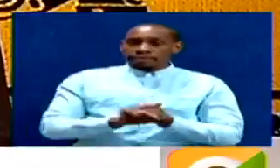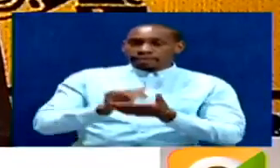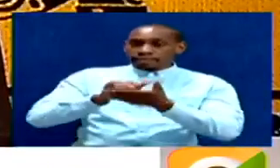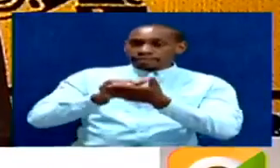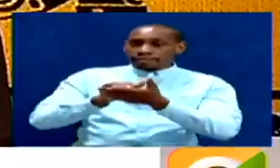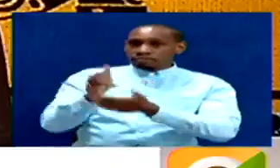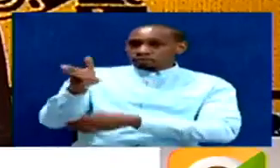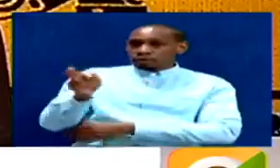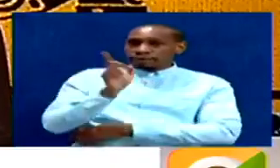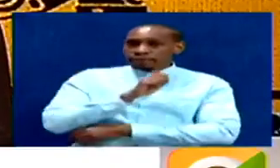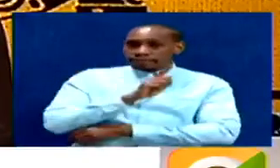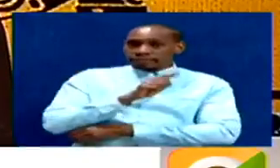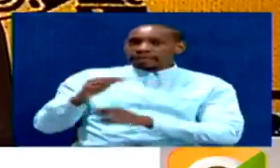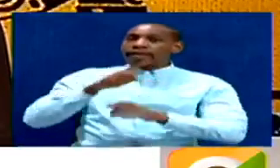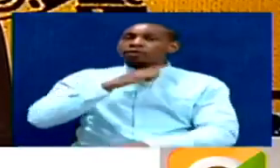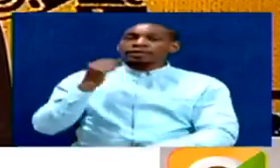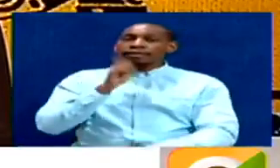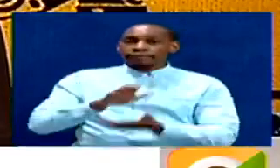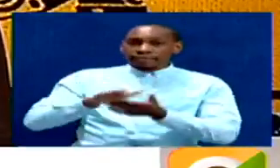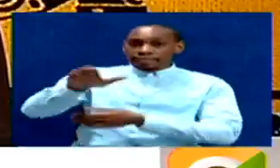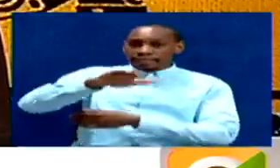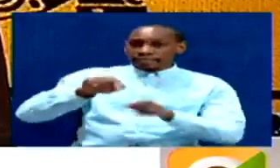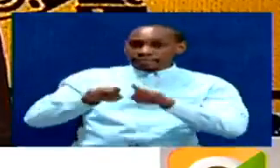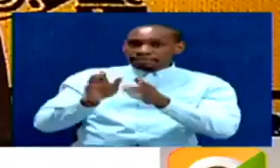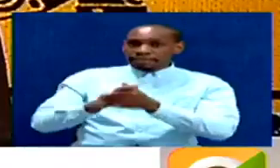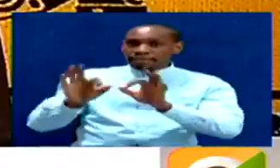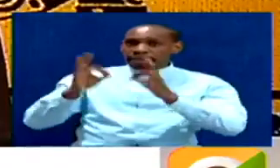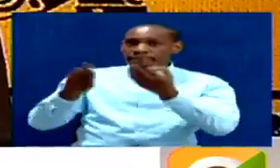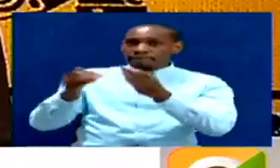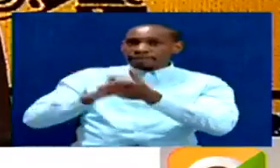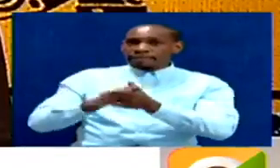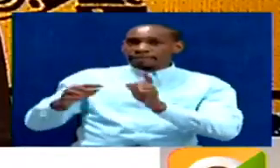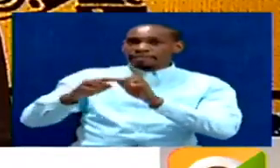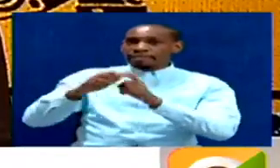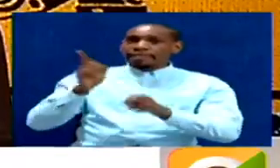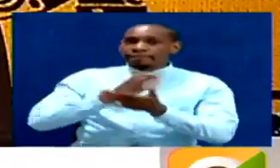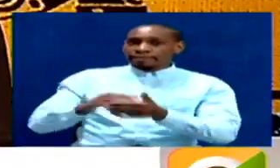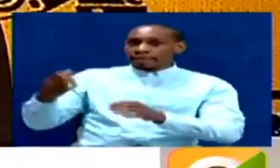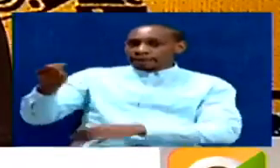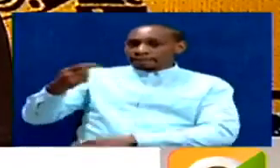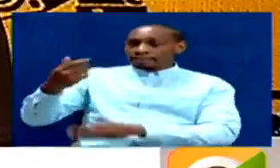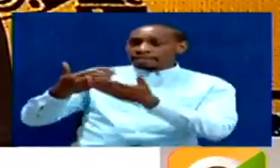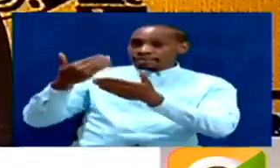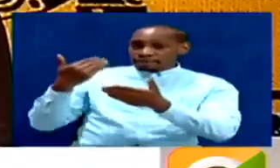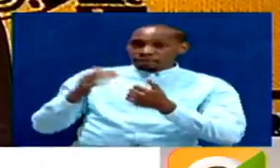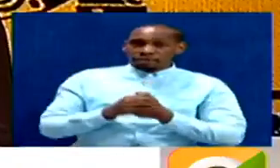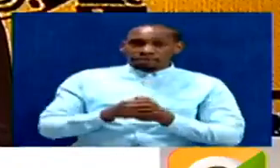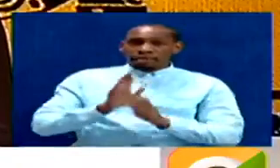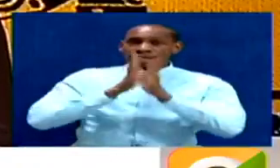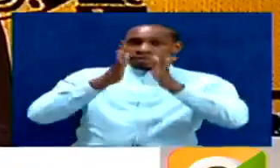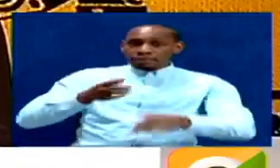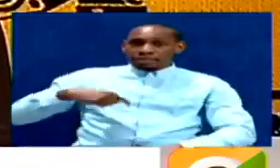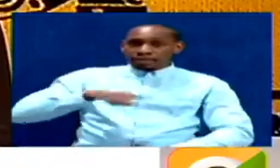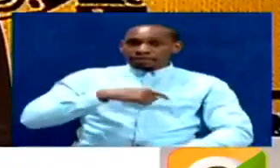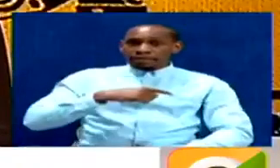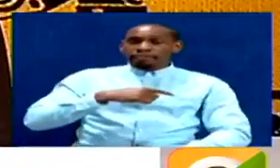Ngige alipigwa risasi na kuuawa katika eneo ambapo jamaa zake waliuawa na majambazi miezi michache iliyopita. Mwanahabari